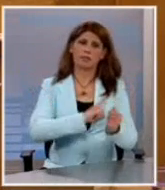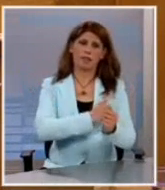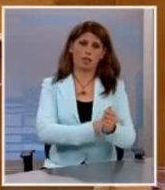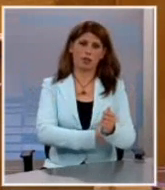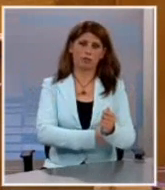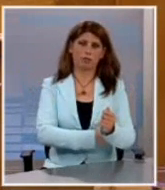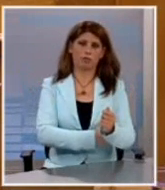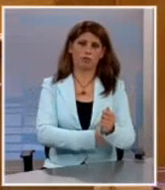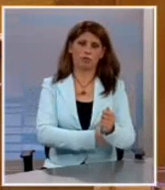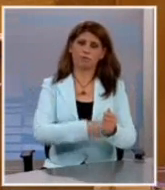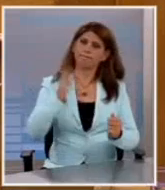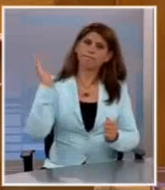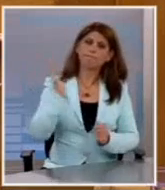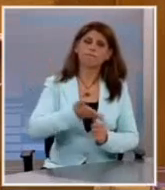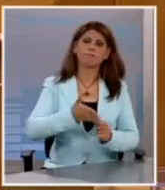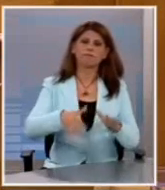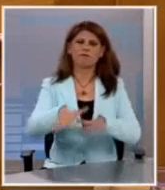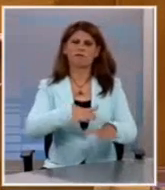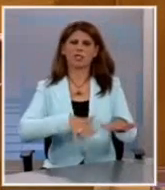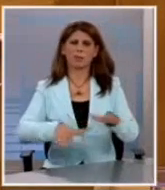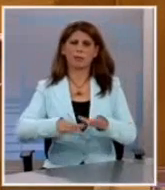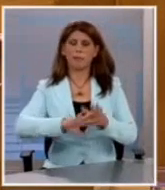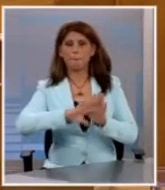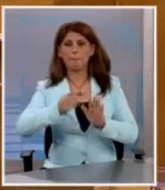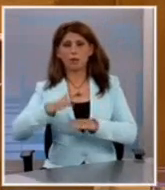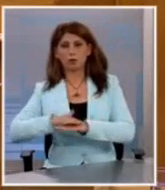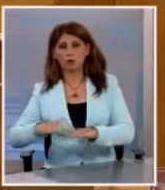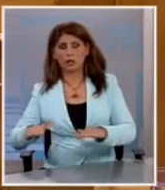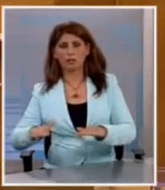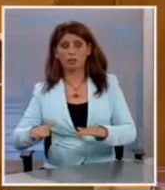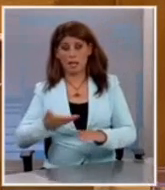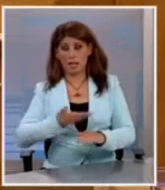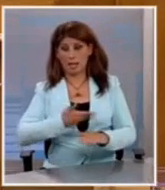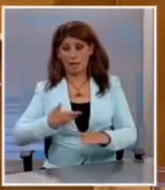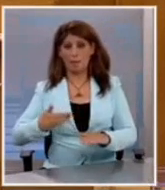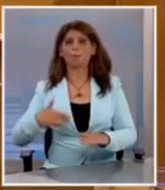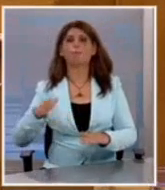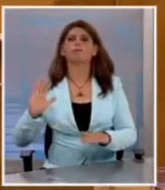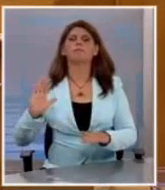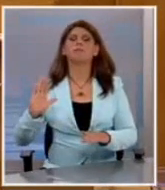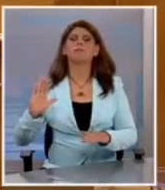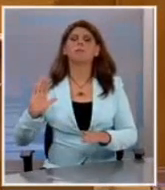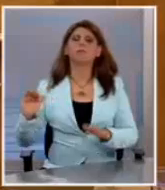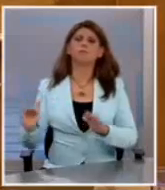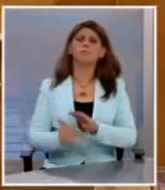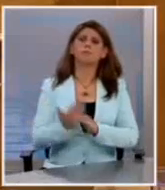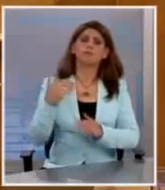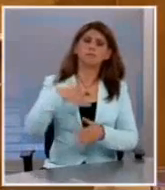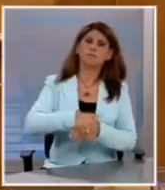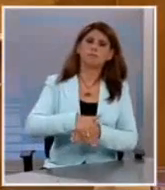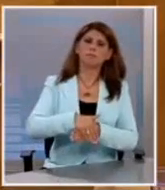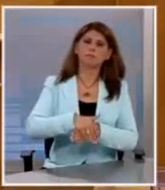δυνατότητα να χτυπήσει τη διαπλοκή μέχρι το τέλος. Εμείς δεν περνάμε νύχτα τροπολογίες για να